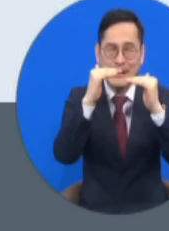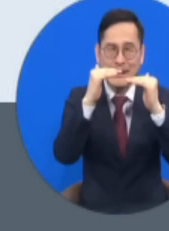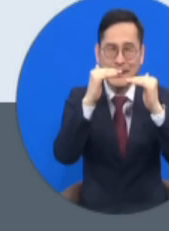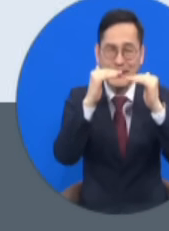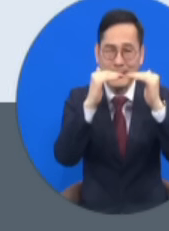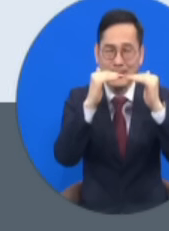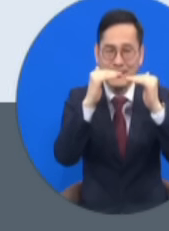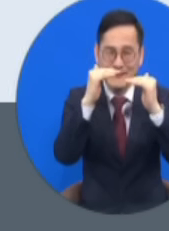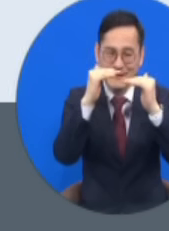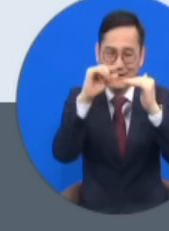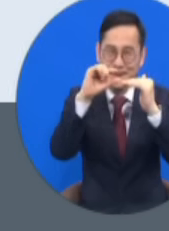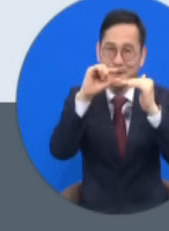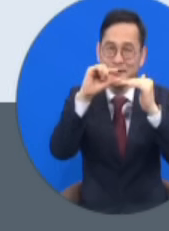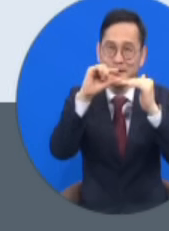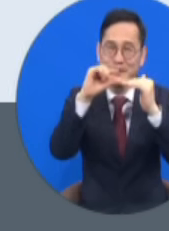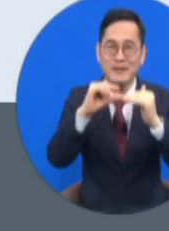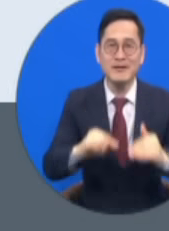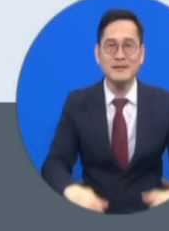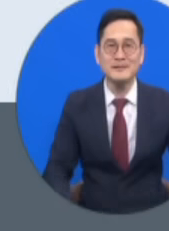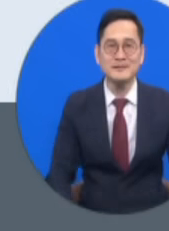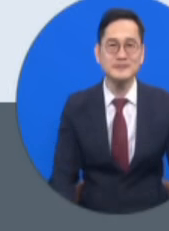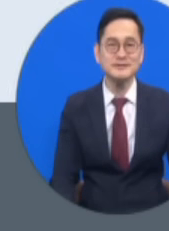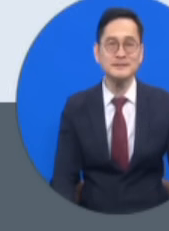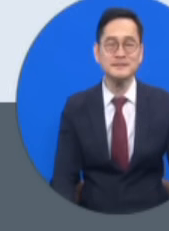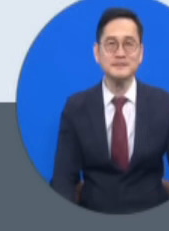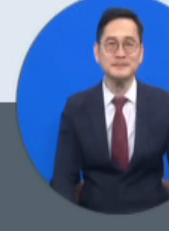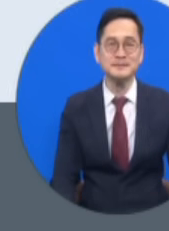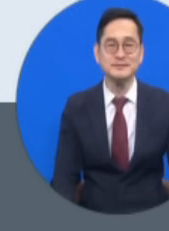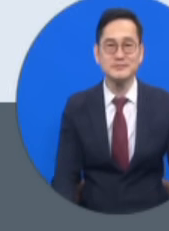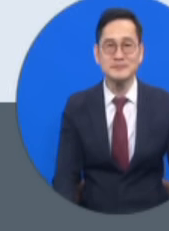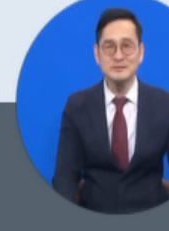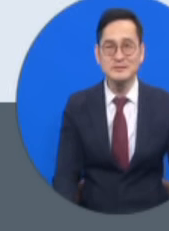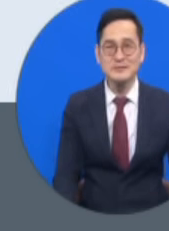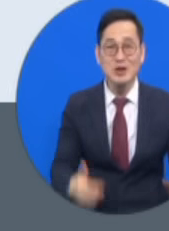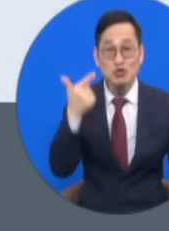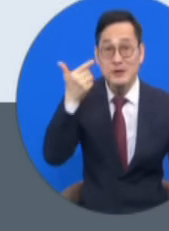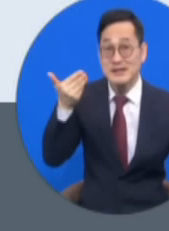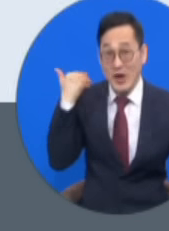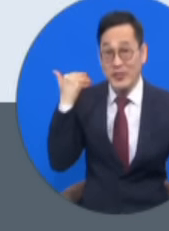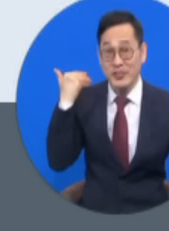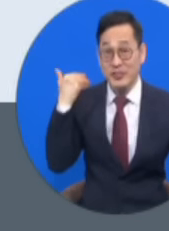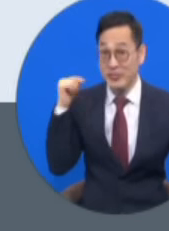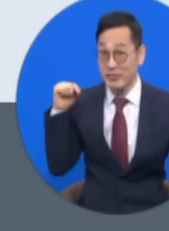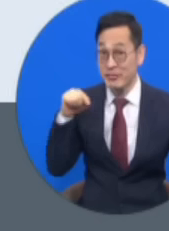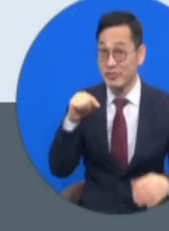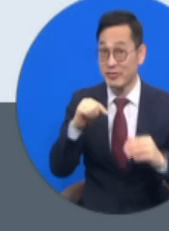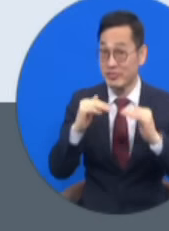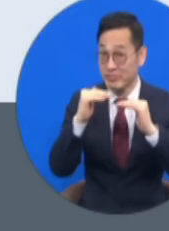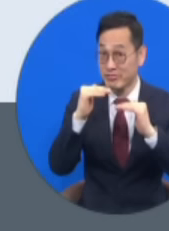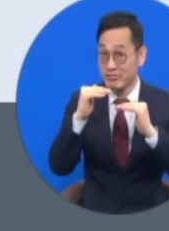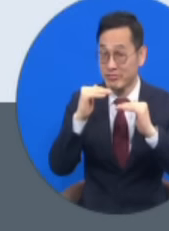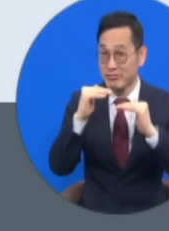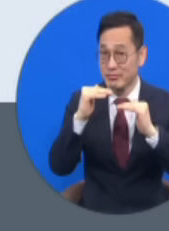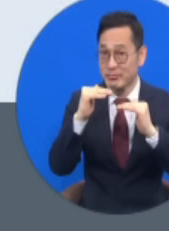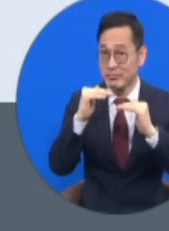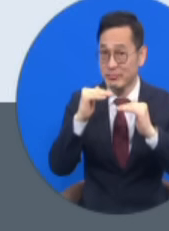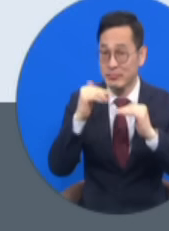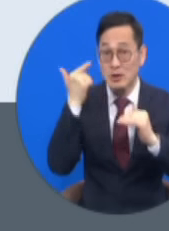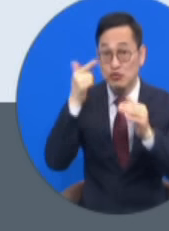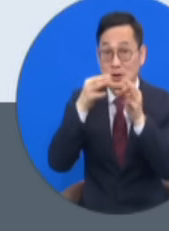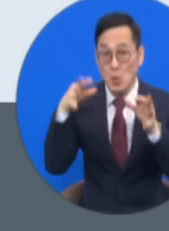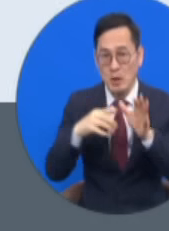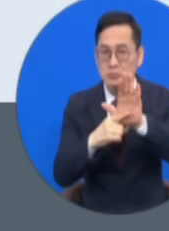과연 이 지난 6일 동안 이 여론조사의 흐름은 어떻게 변화했을까? 상당히